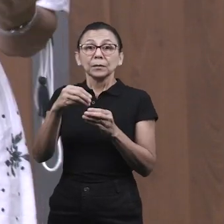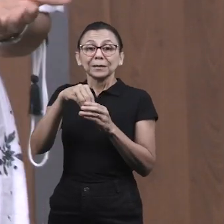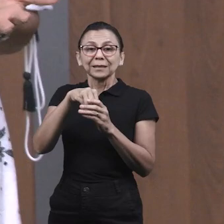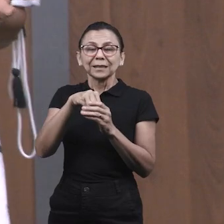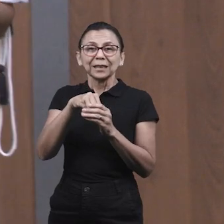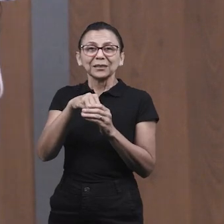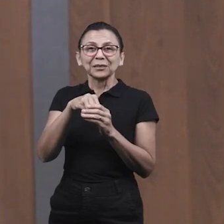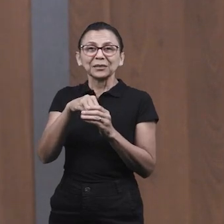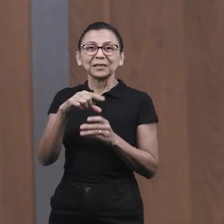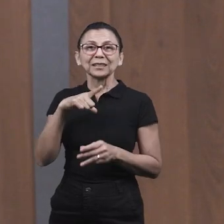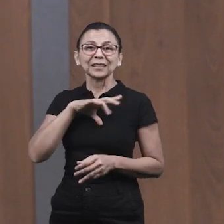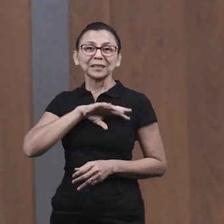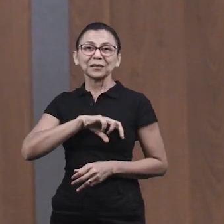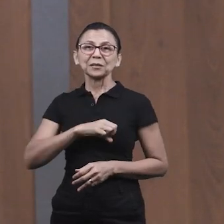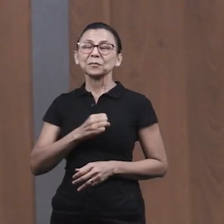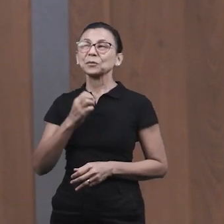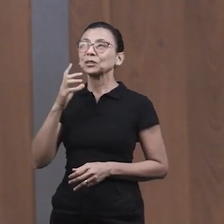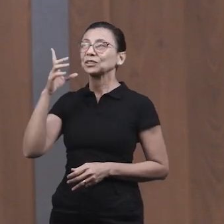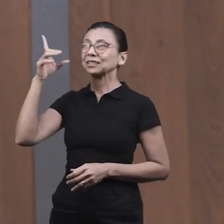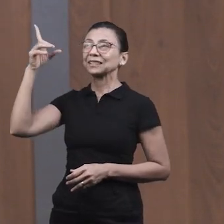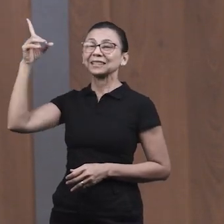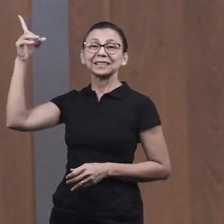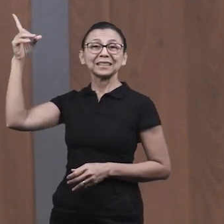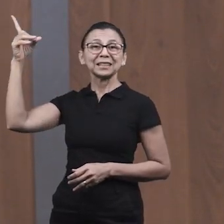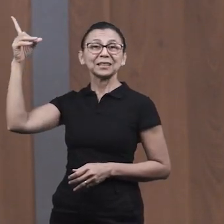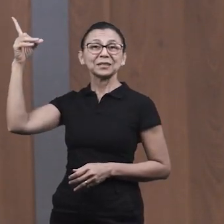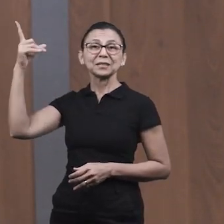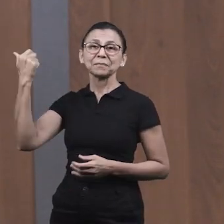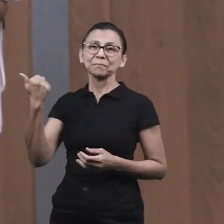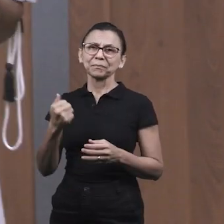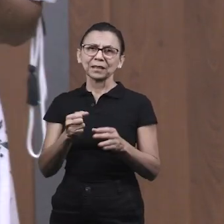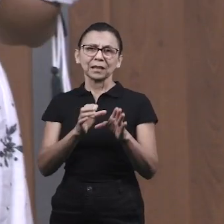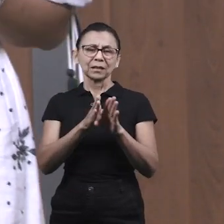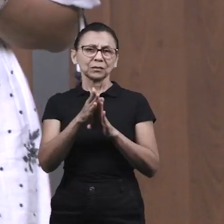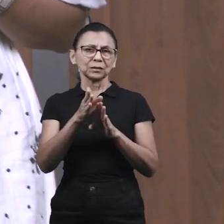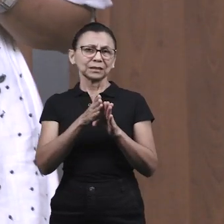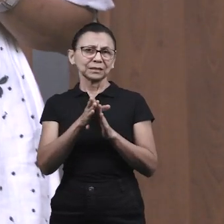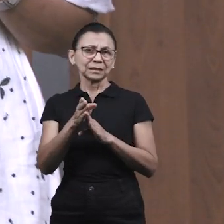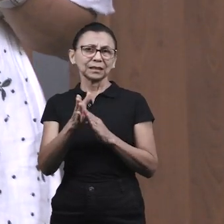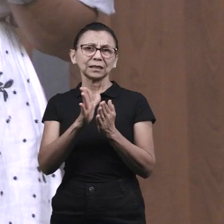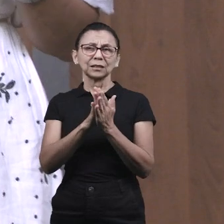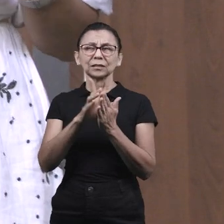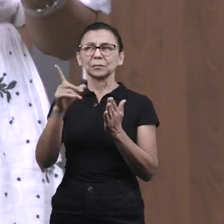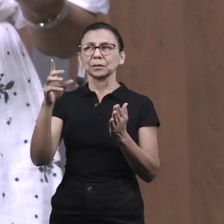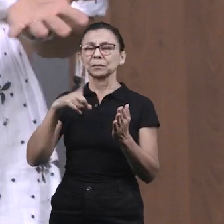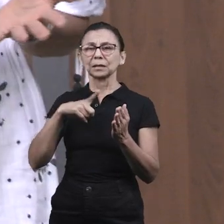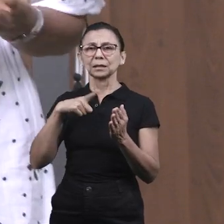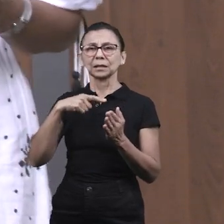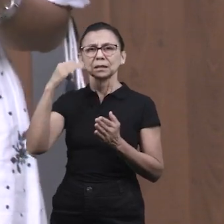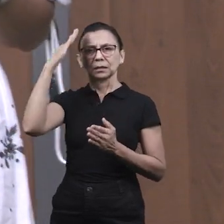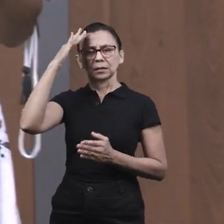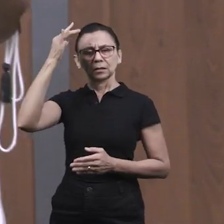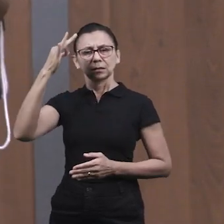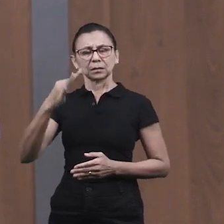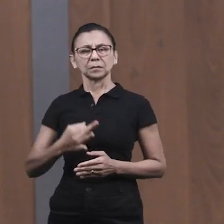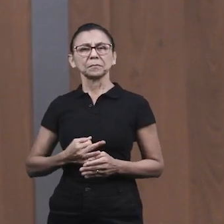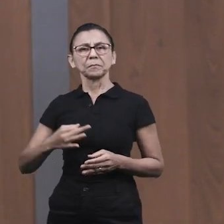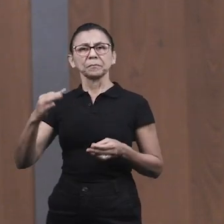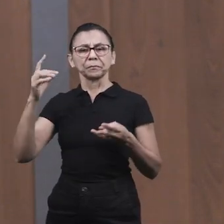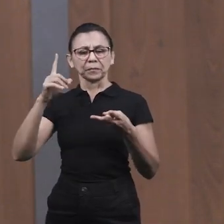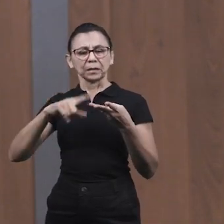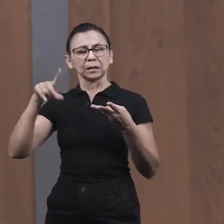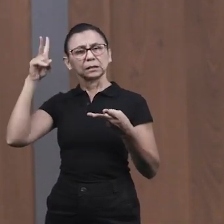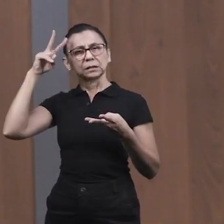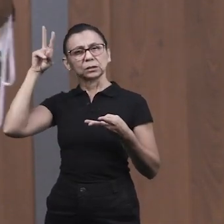contient la révélation de l'amour de Dieu. La Bible, elle parle des conseils, la parole apporte de la